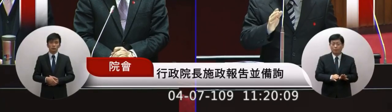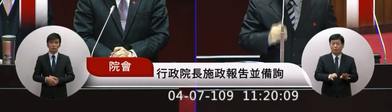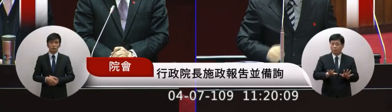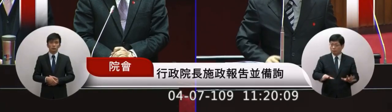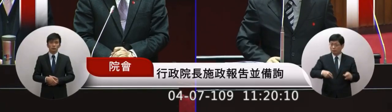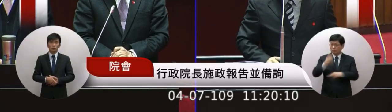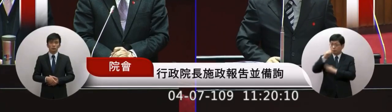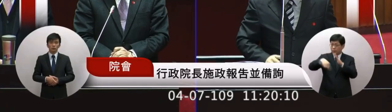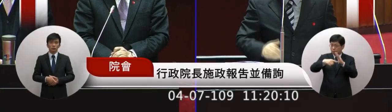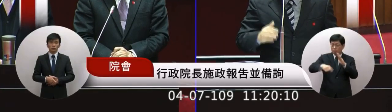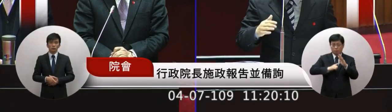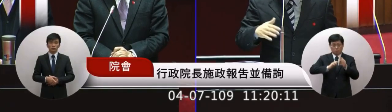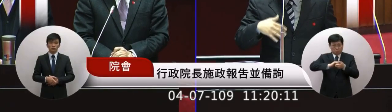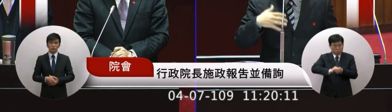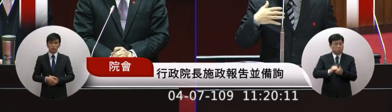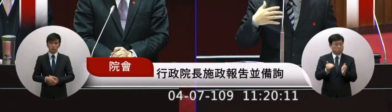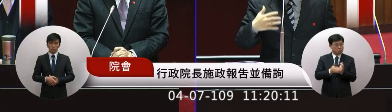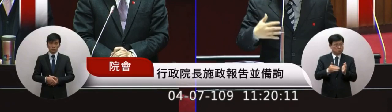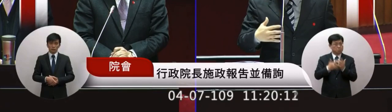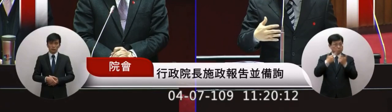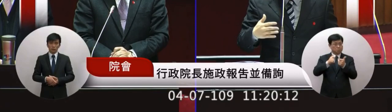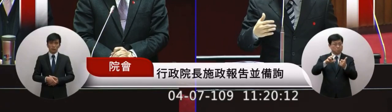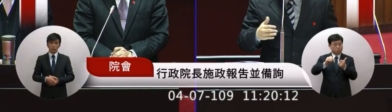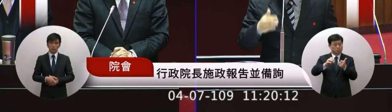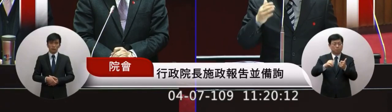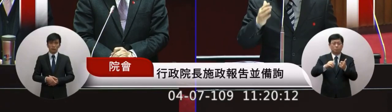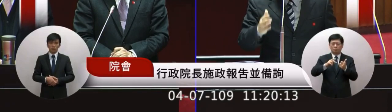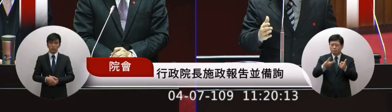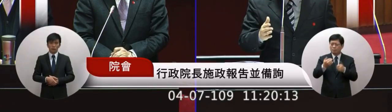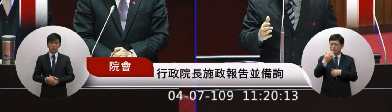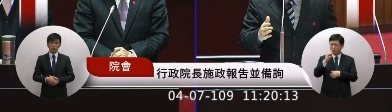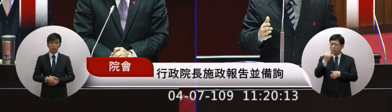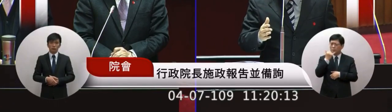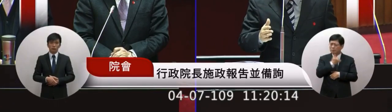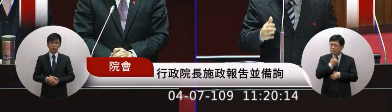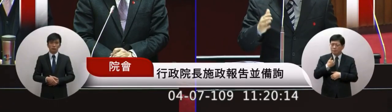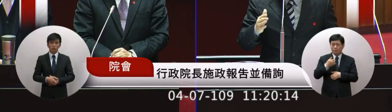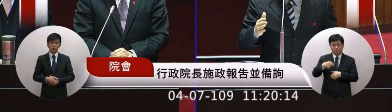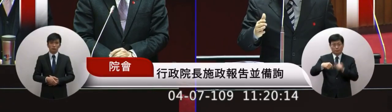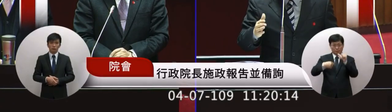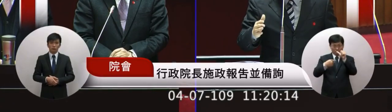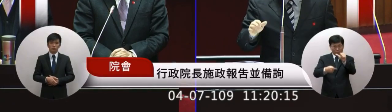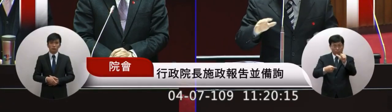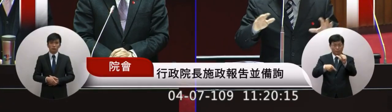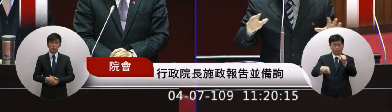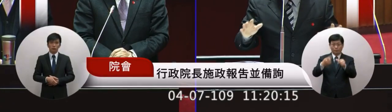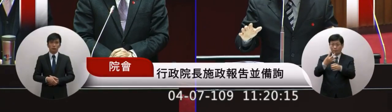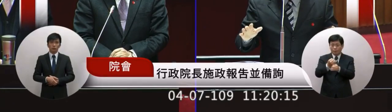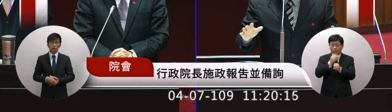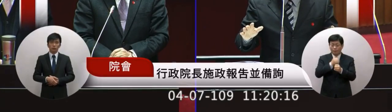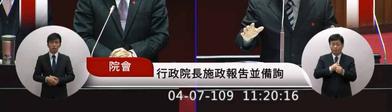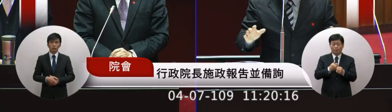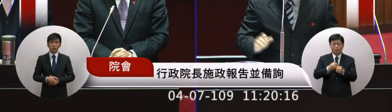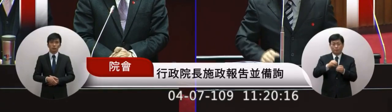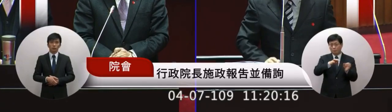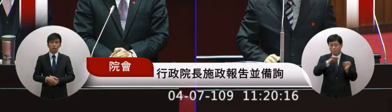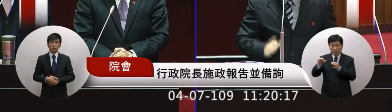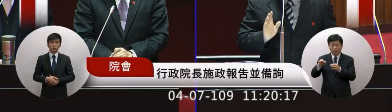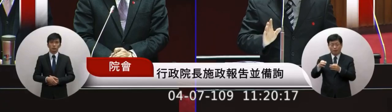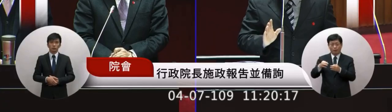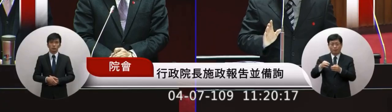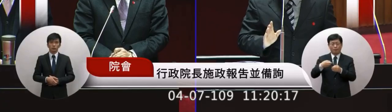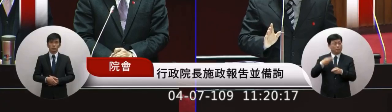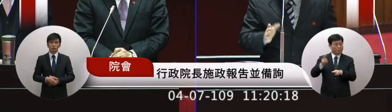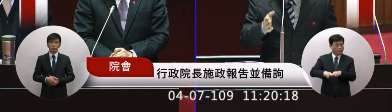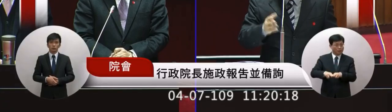我们现在行政院这边有没有一什么样的因应的方法，或者说有可能会把这假期拆开来放或者是